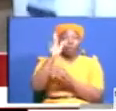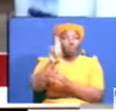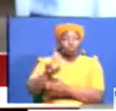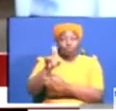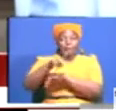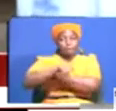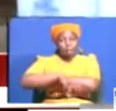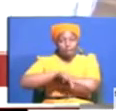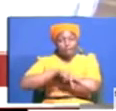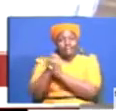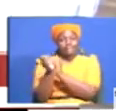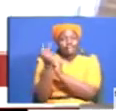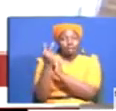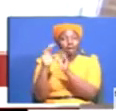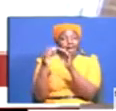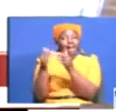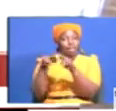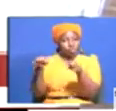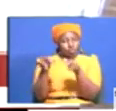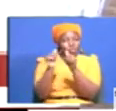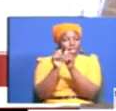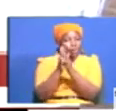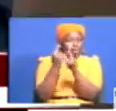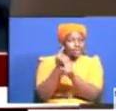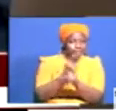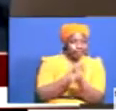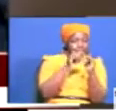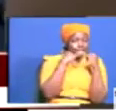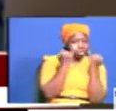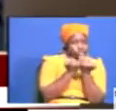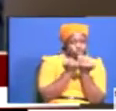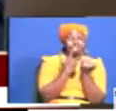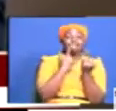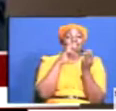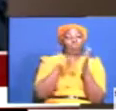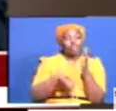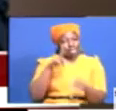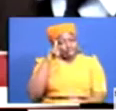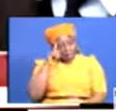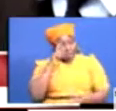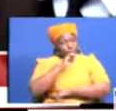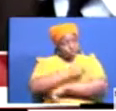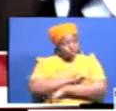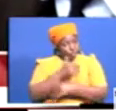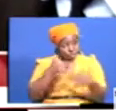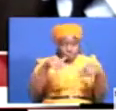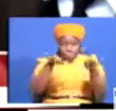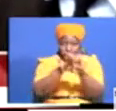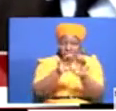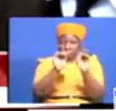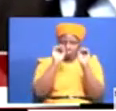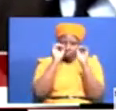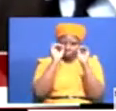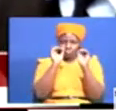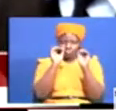sekondari pamoja na taasisi mbalimbali. Alifafanua kwamba shule za malazi hazitafungwa. But we have also agreed